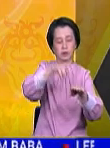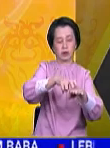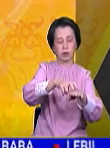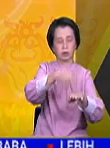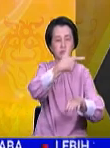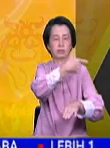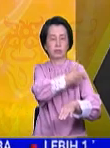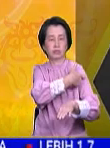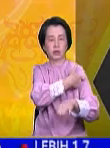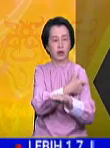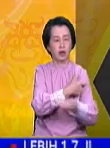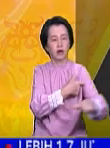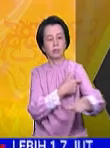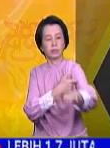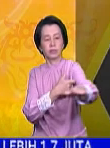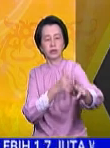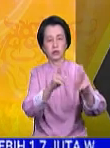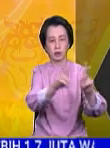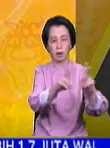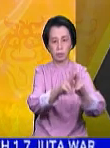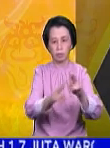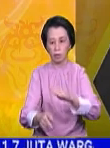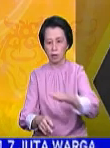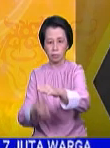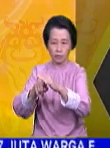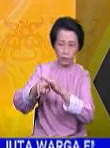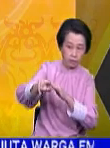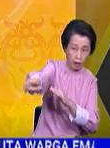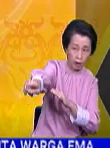ke kawasan-kawasan kampung atau kawasan terpencil.